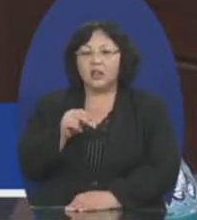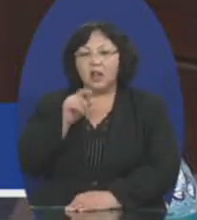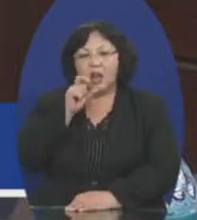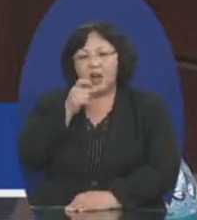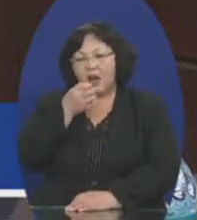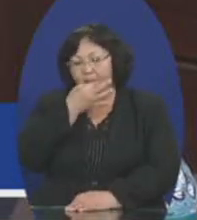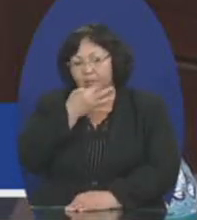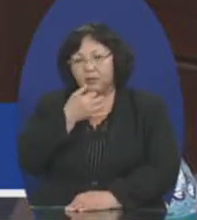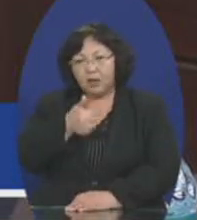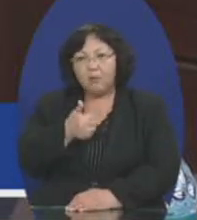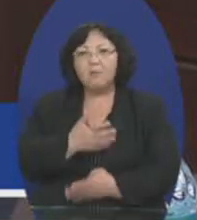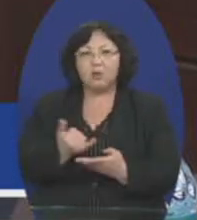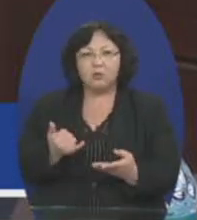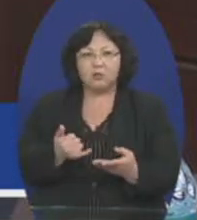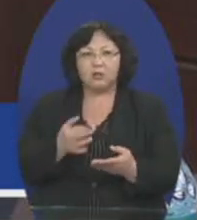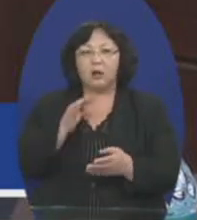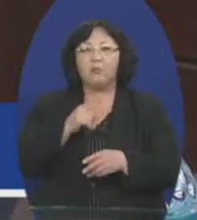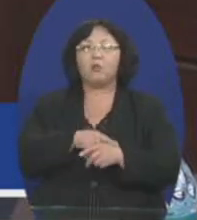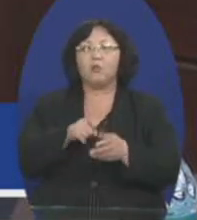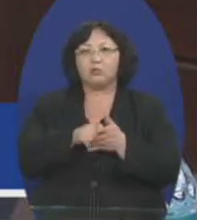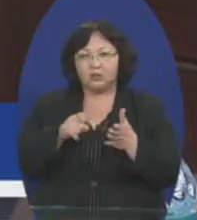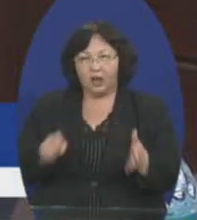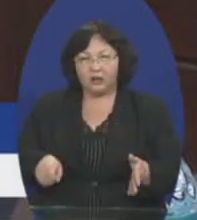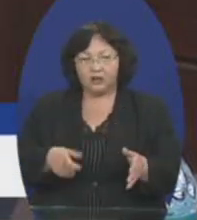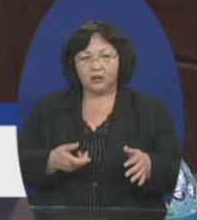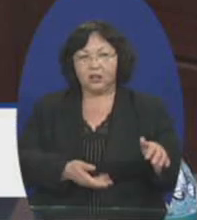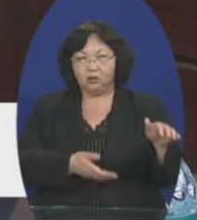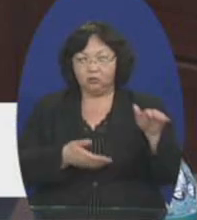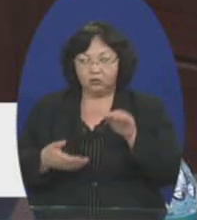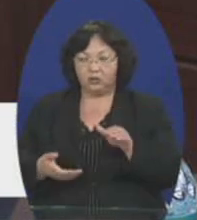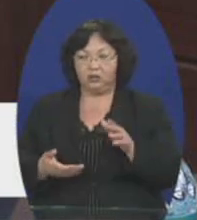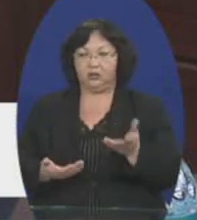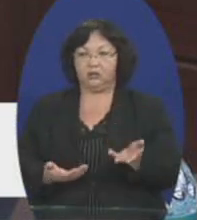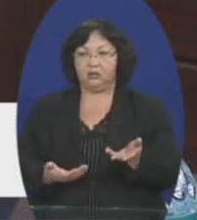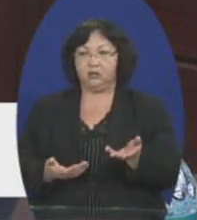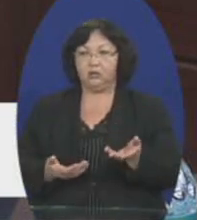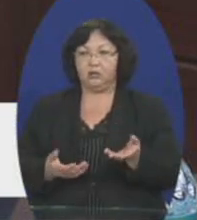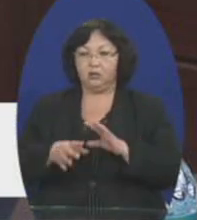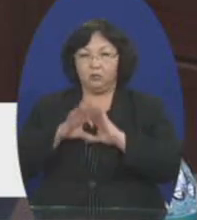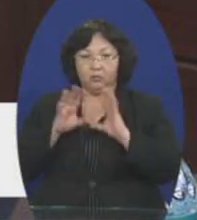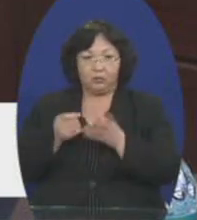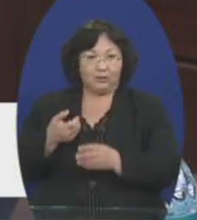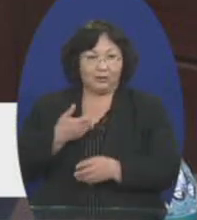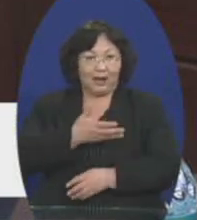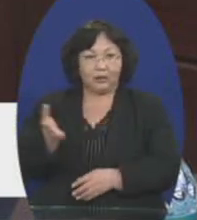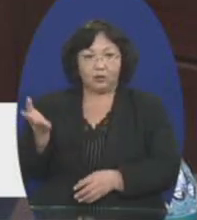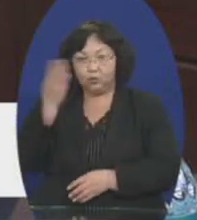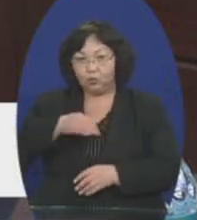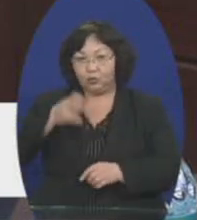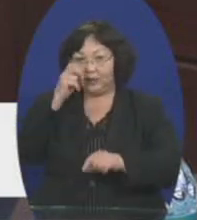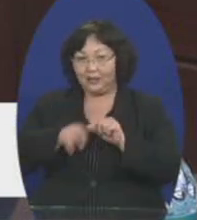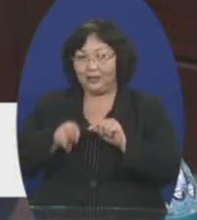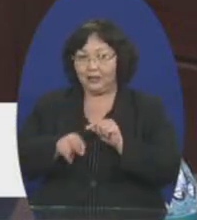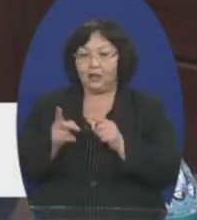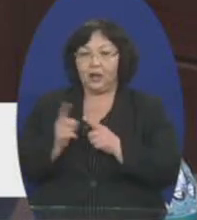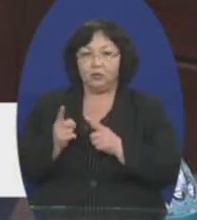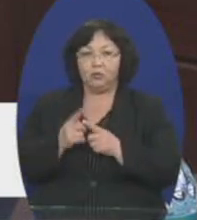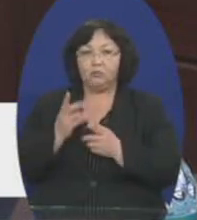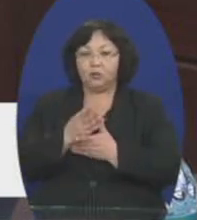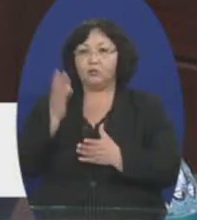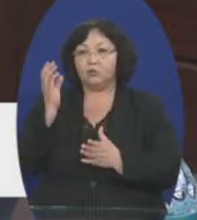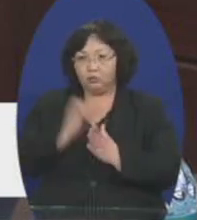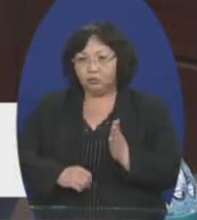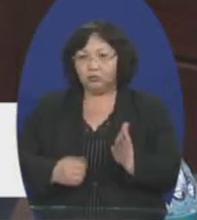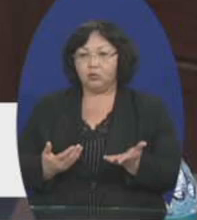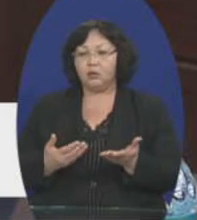хэдэн ширхгийг авч байгаа, ямар хугацаанд нийлүүлж байгаа. Энэ бүхэн та бүхний шууд хяналтанд орох ёстой. Энэ бол